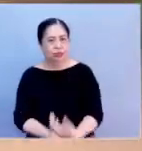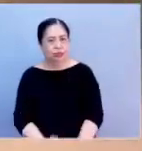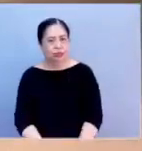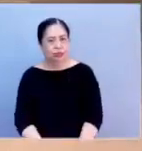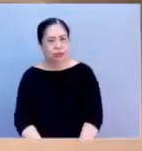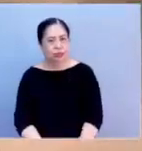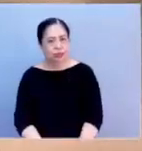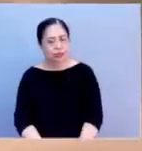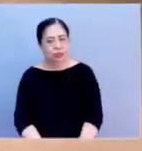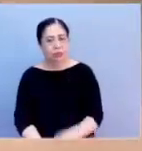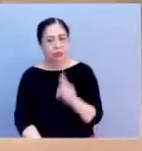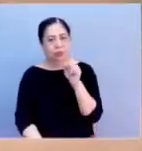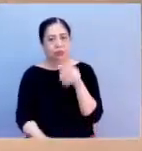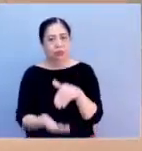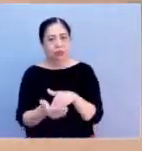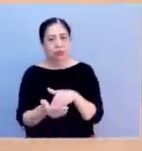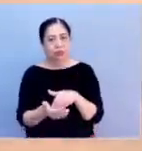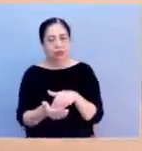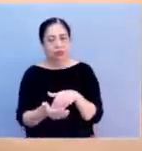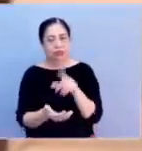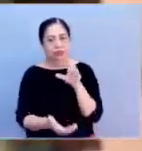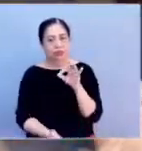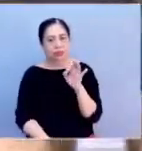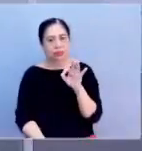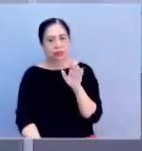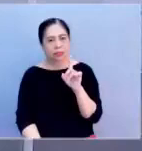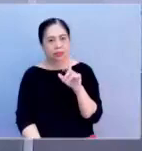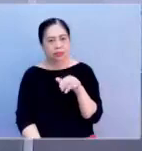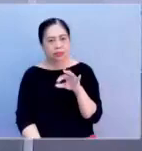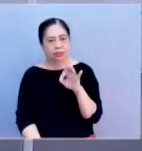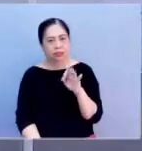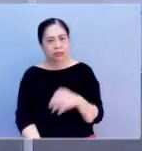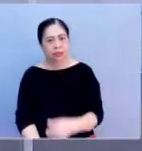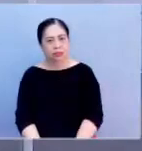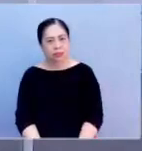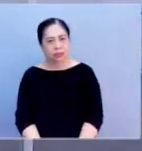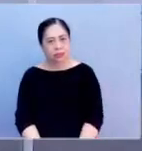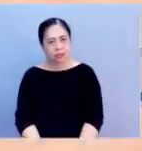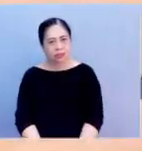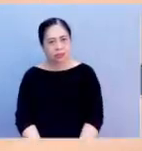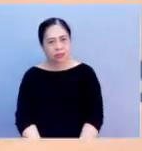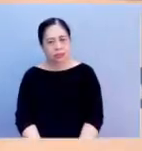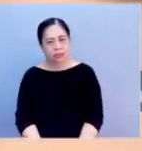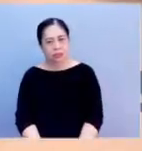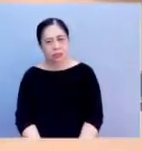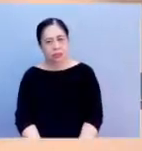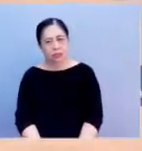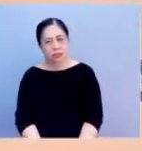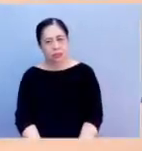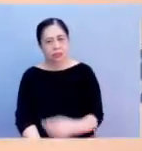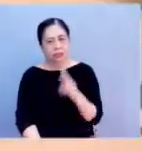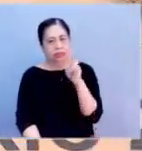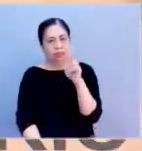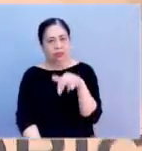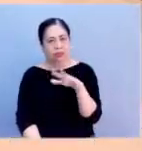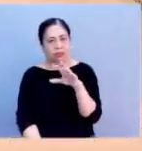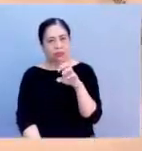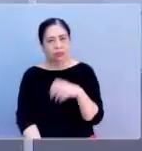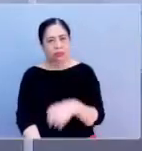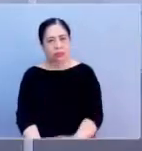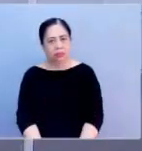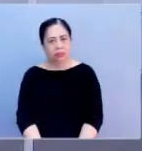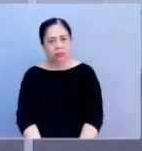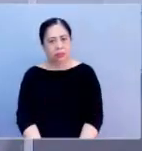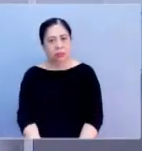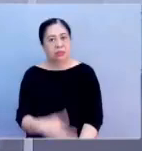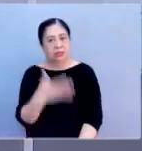ma'am? 1,950 pesos. 1,950, eto, cute din. Mga espadrille, ang ganda, ayan, no? 2,500 po siya. Oh, tignan mo. Diba? Ganda